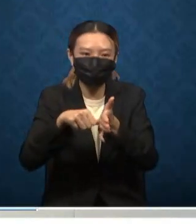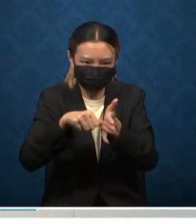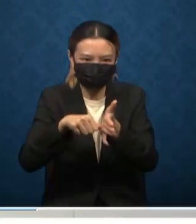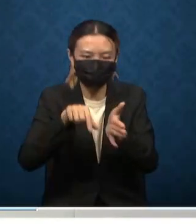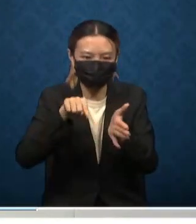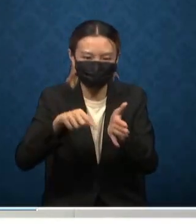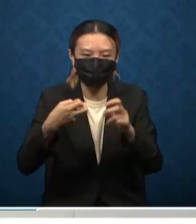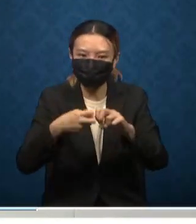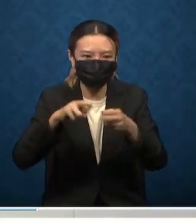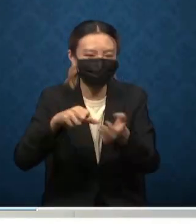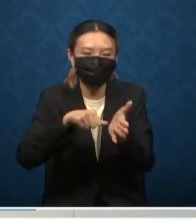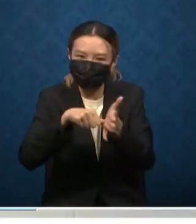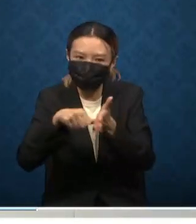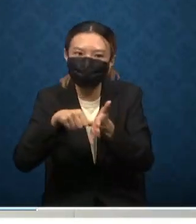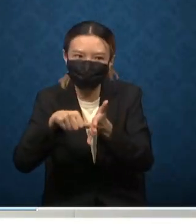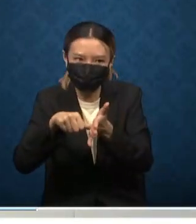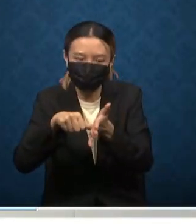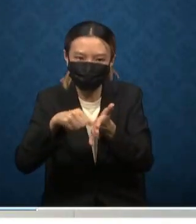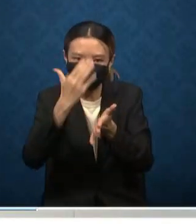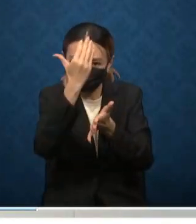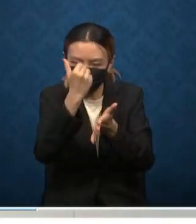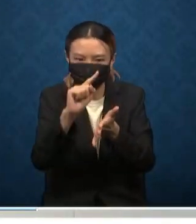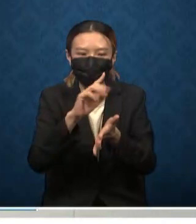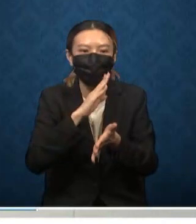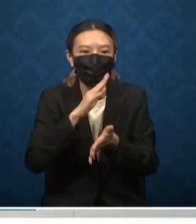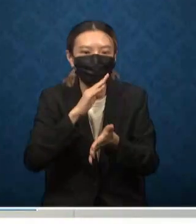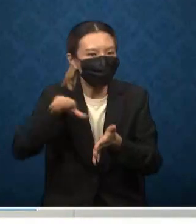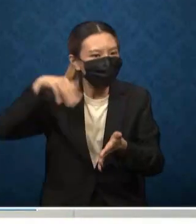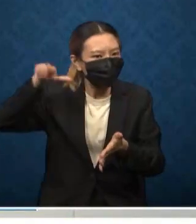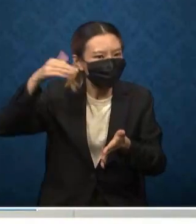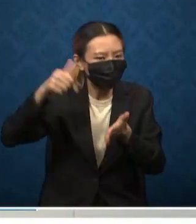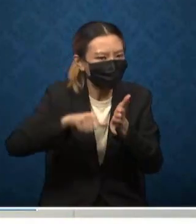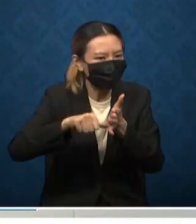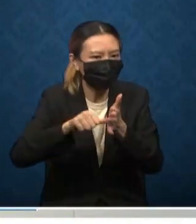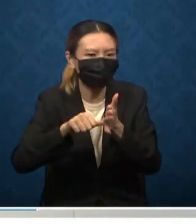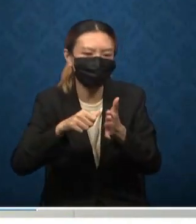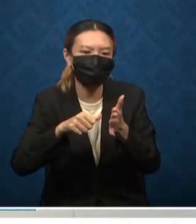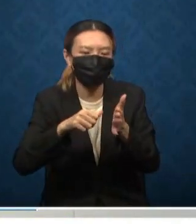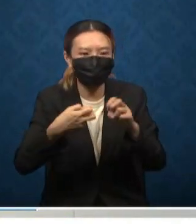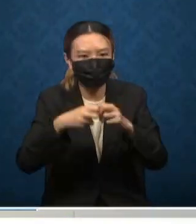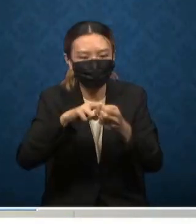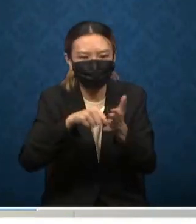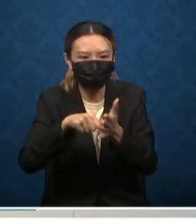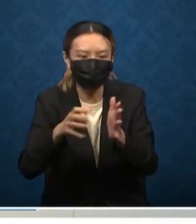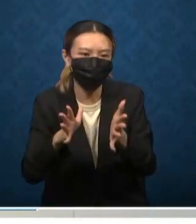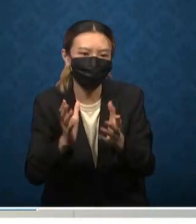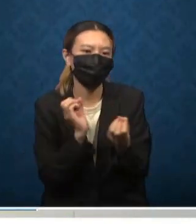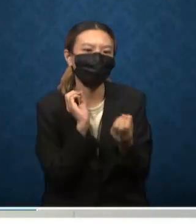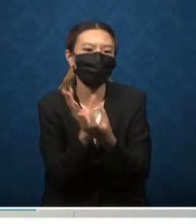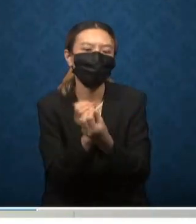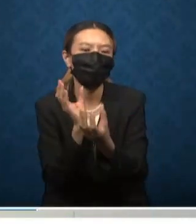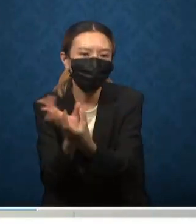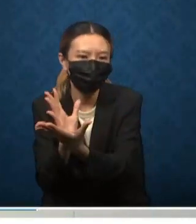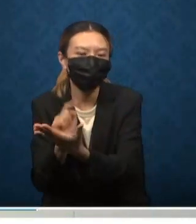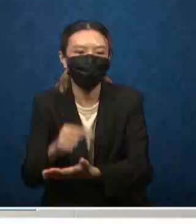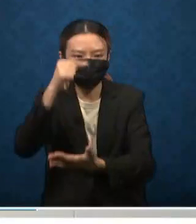จนหนึ่งกำลังประสบอยู่ก่อนที่จะกลายเป็นปัญหาลุกลามบานปลายไปขยายวงสู่ปัญหาระดับประเทศซึ่ง